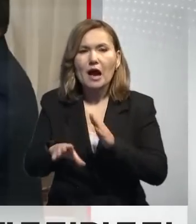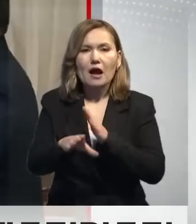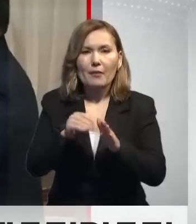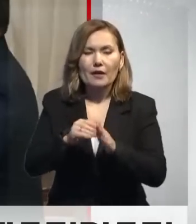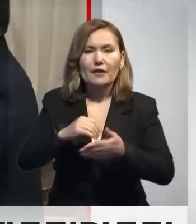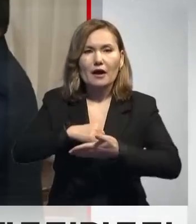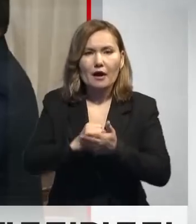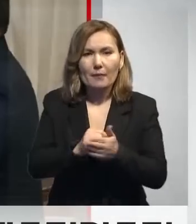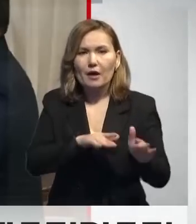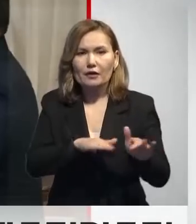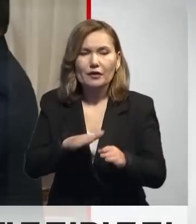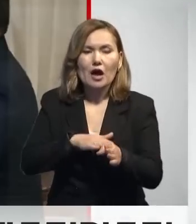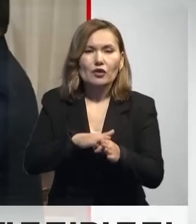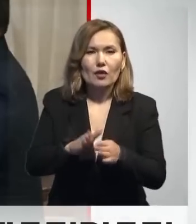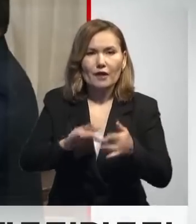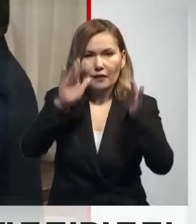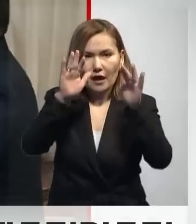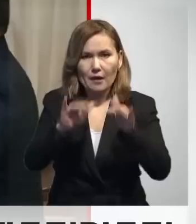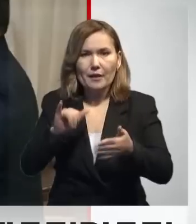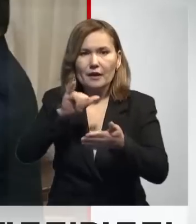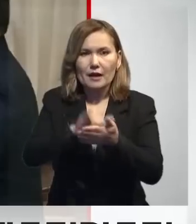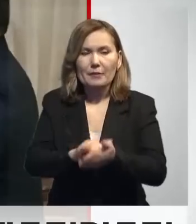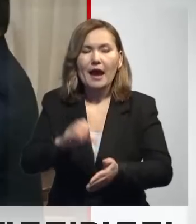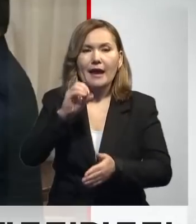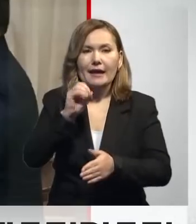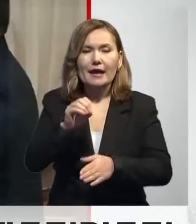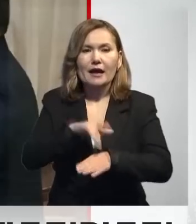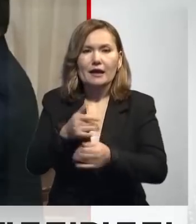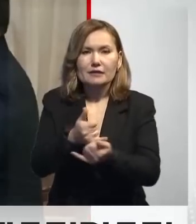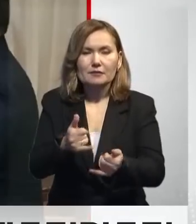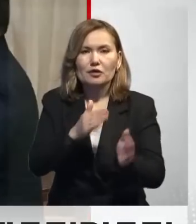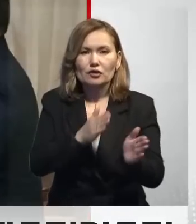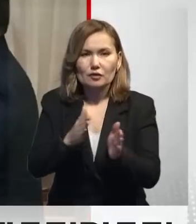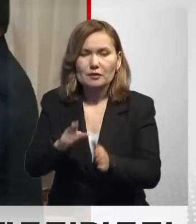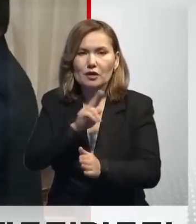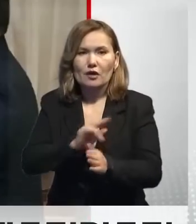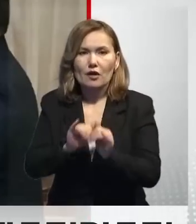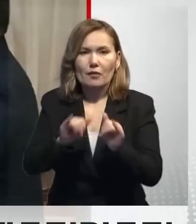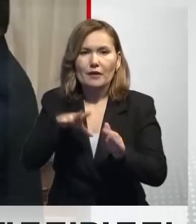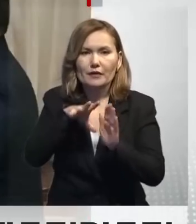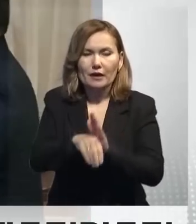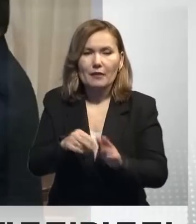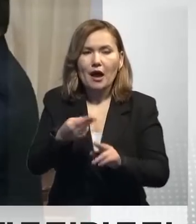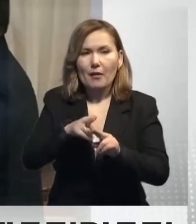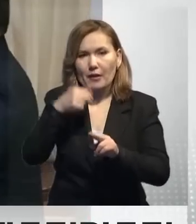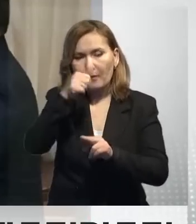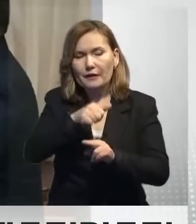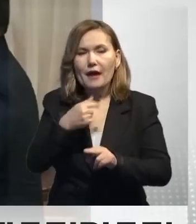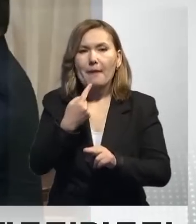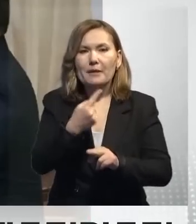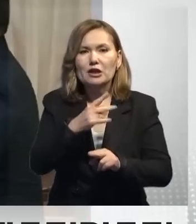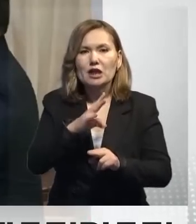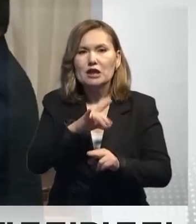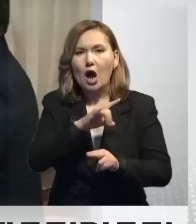және қабылдау процесін толық цифрландыру мақсатында E-қызмет жүйесі жетілдірілді. Оның базасында биыл 1 наурыздан